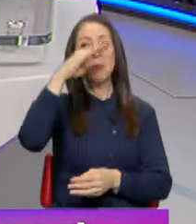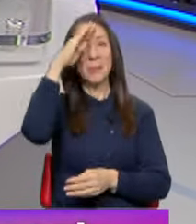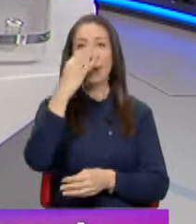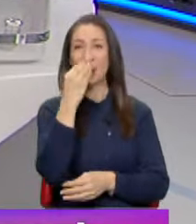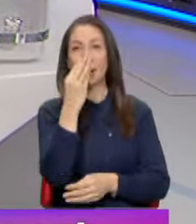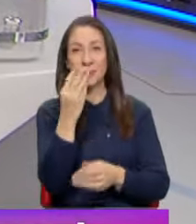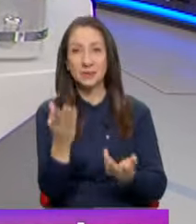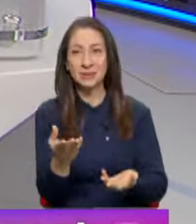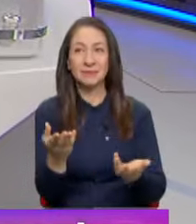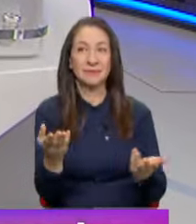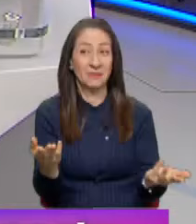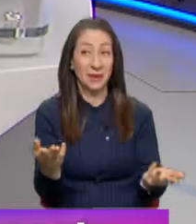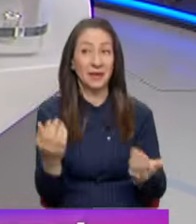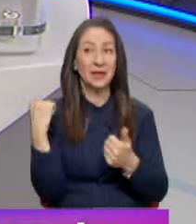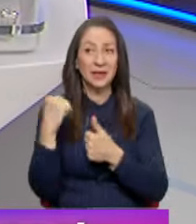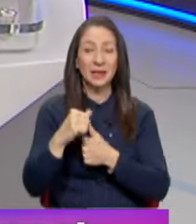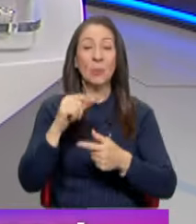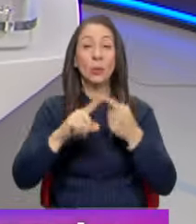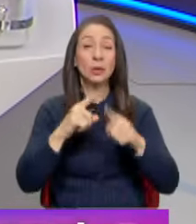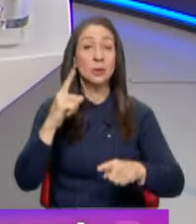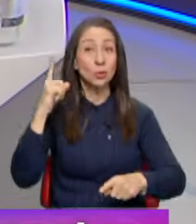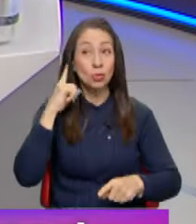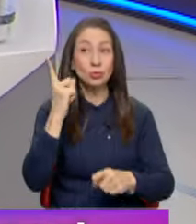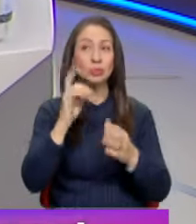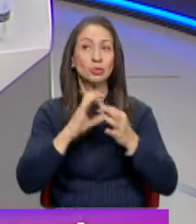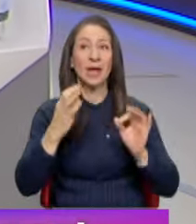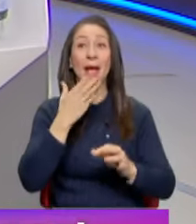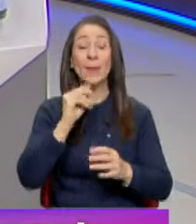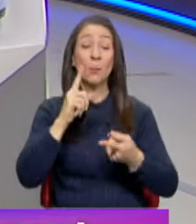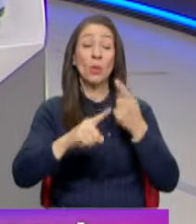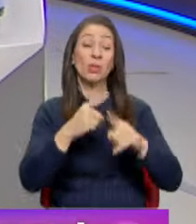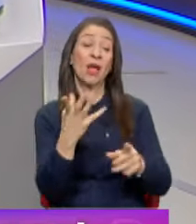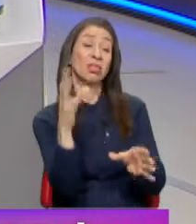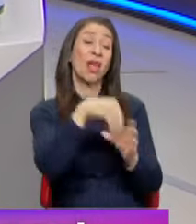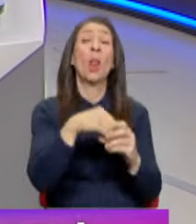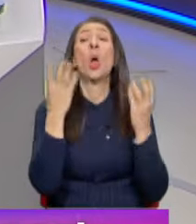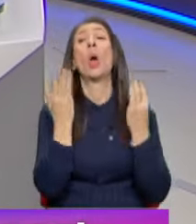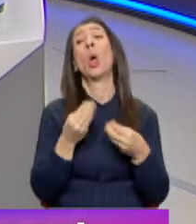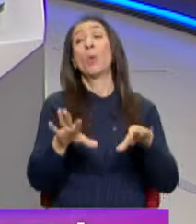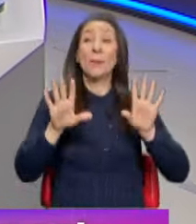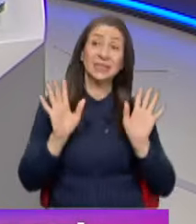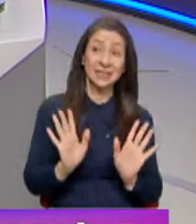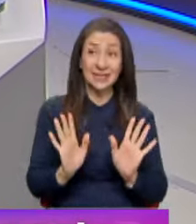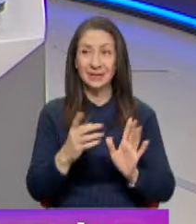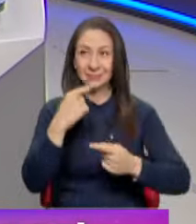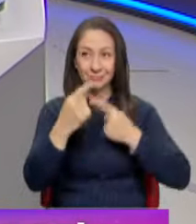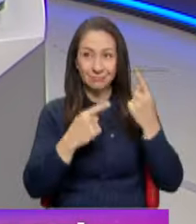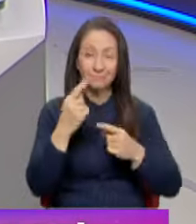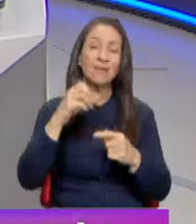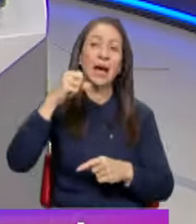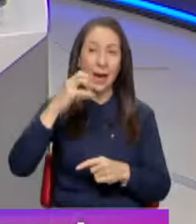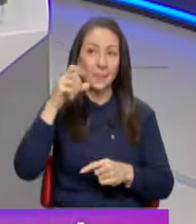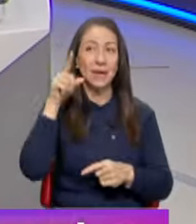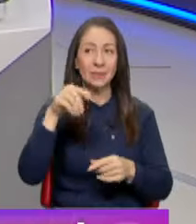ikramiyesi ve yine Siyasette duyduğumuz bir söz emekliler siyaseti malzeme olmamalı çıkışı AK